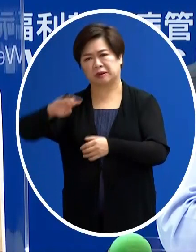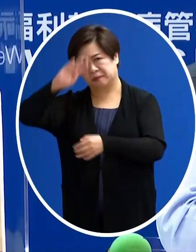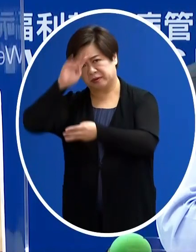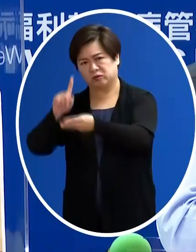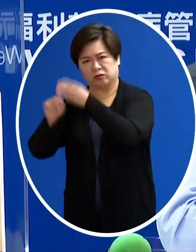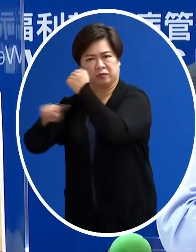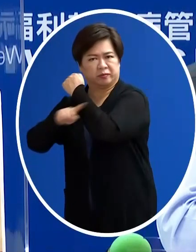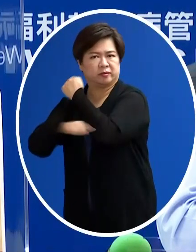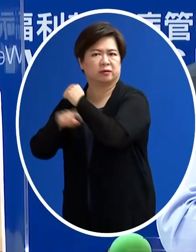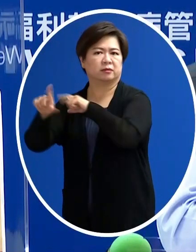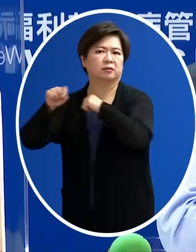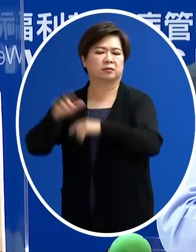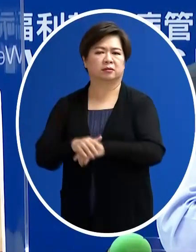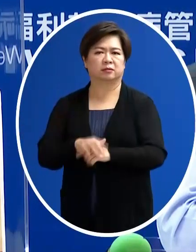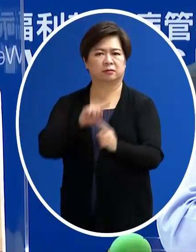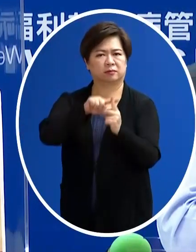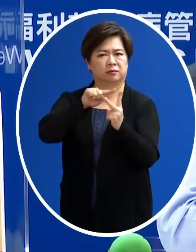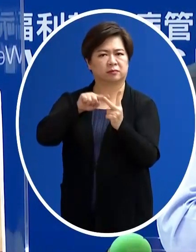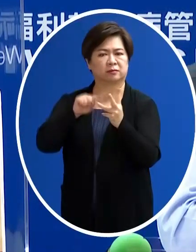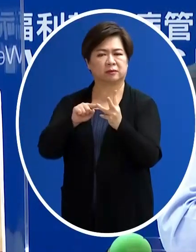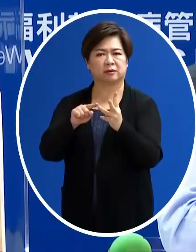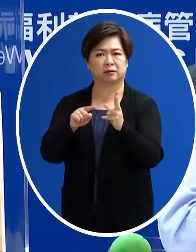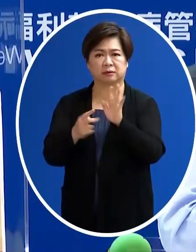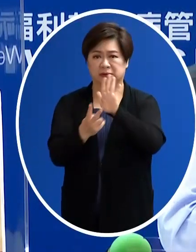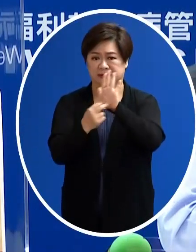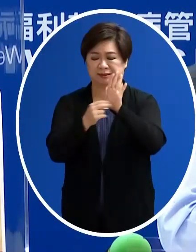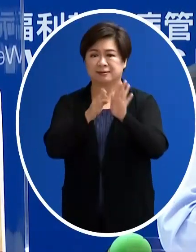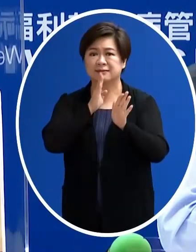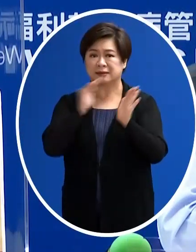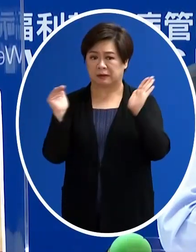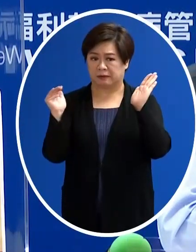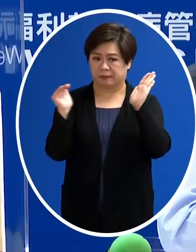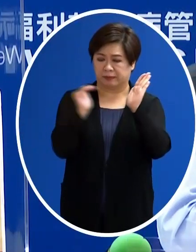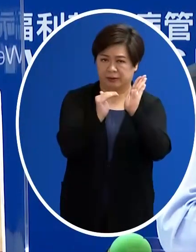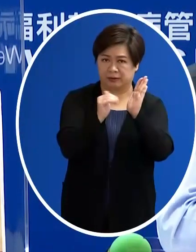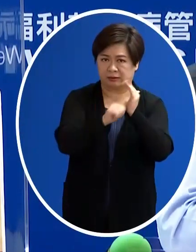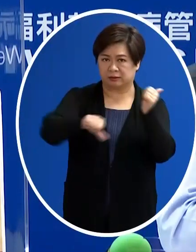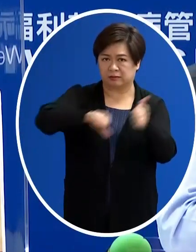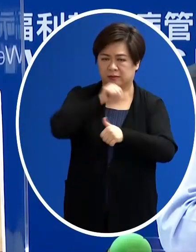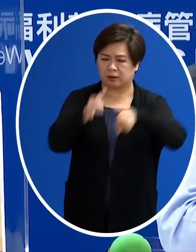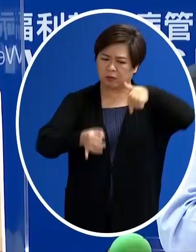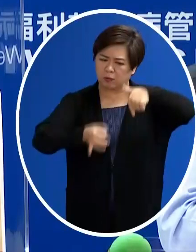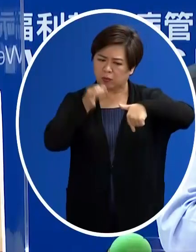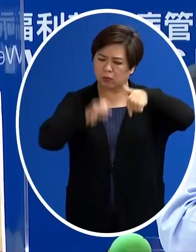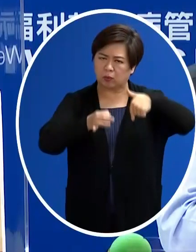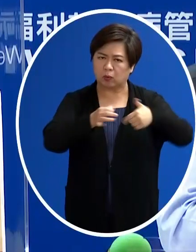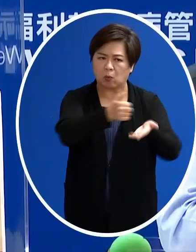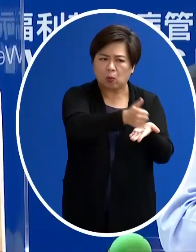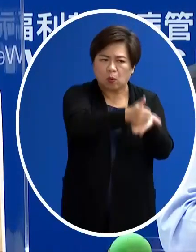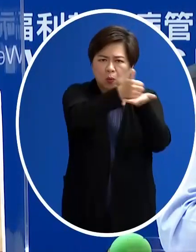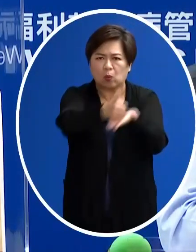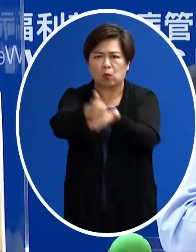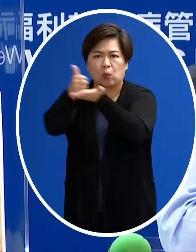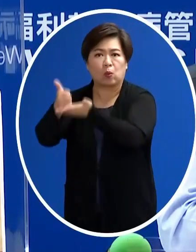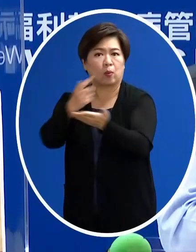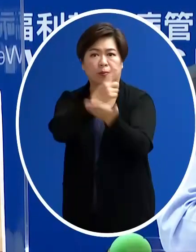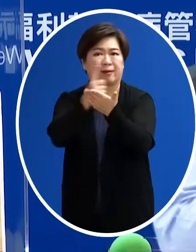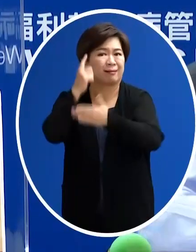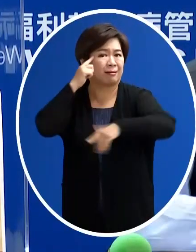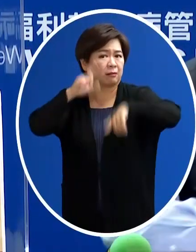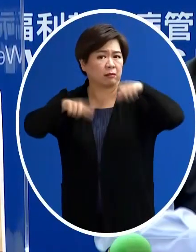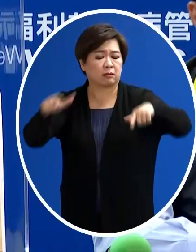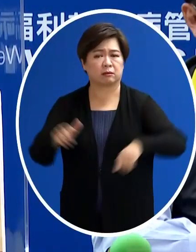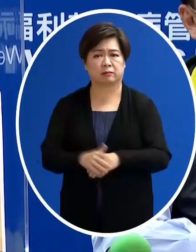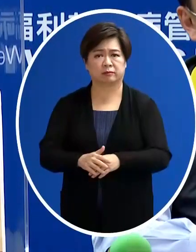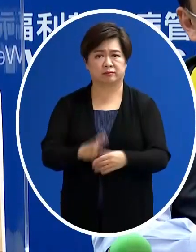一个就是在死的时候他的一个生命的价值，每一个人的选择都不一样，那每